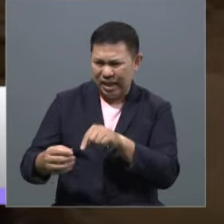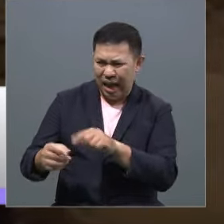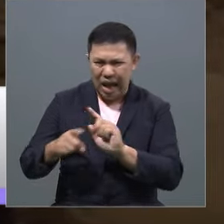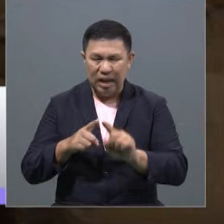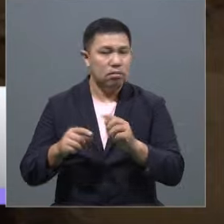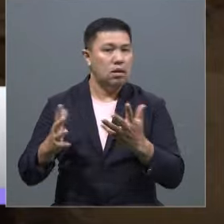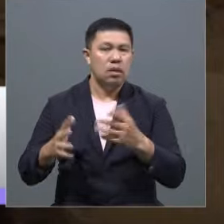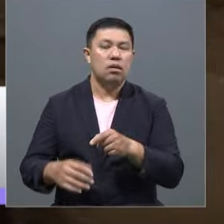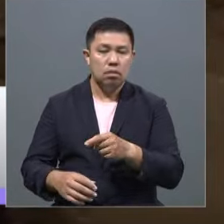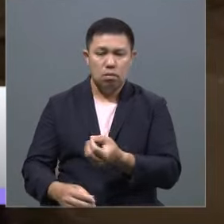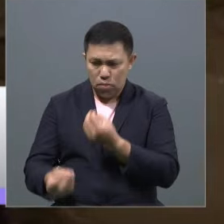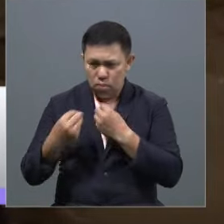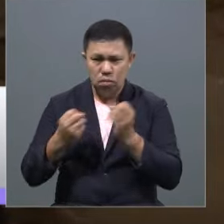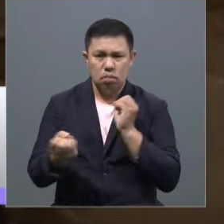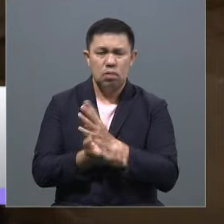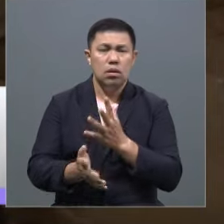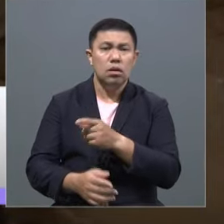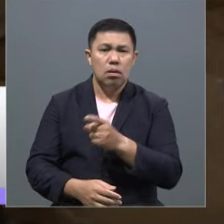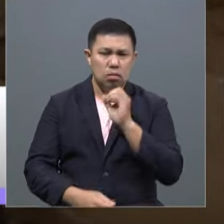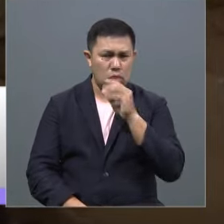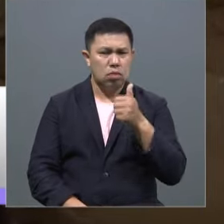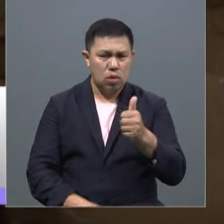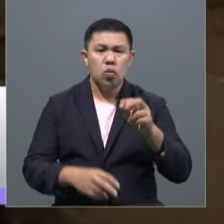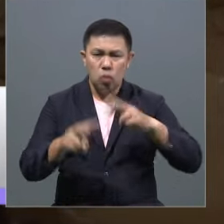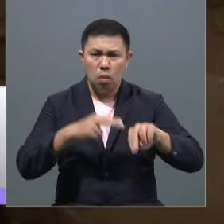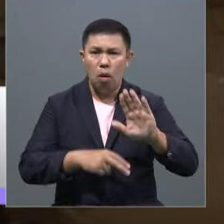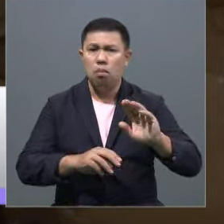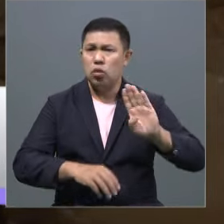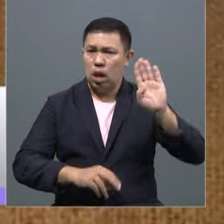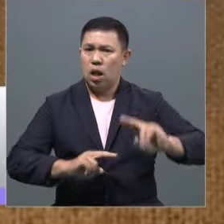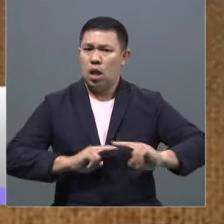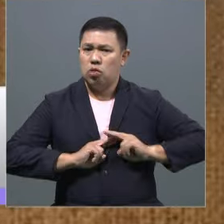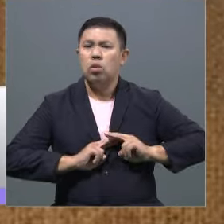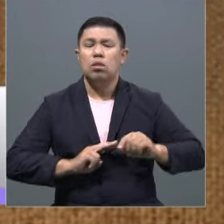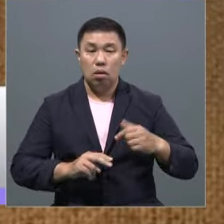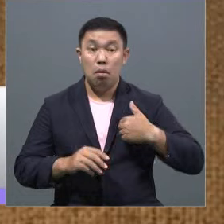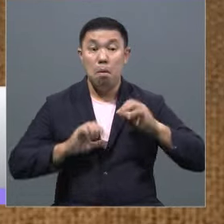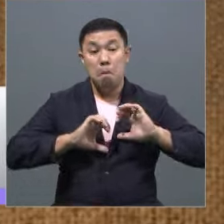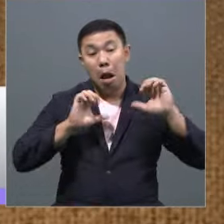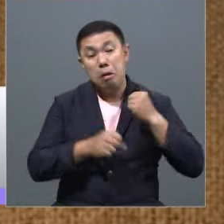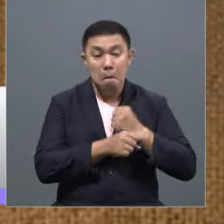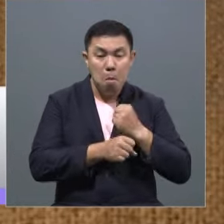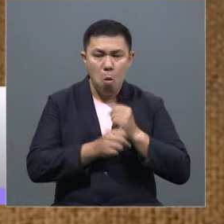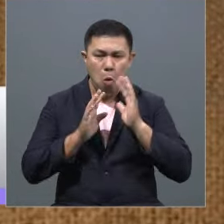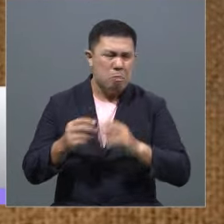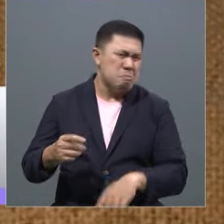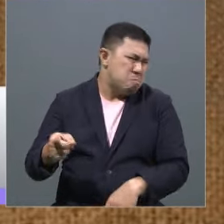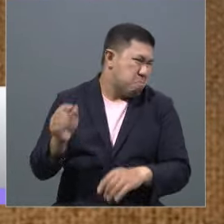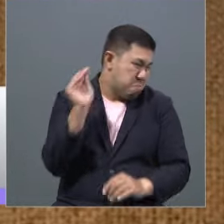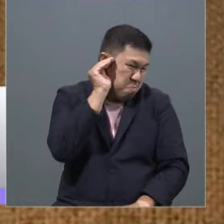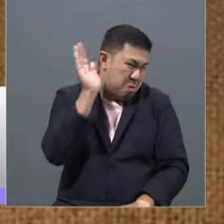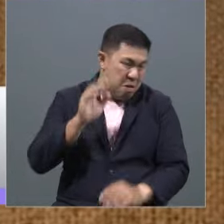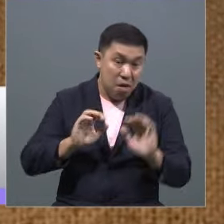หน้านี้นะท่านก็บอกว่าเป็นเรื่องที่ดีมากเพราะว่าถือเป็นการตรวจสอบของเอกชนเองคือบางทีถ้ารัฐบาลตรวจคนก็อาจจะไม่เชื่อใช่